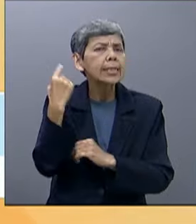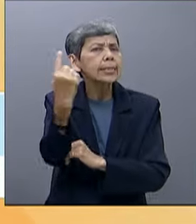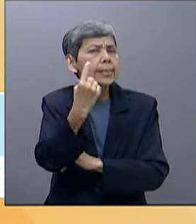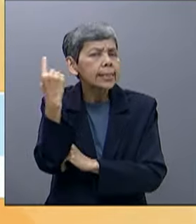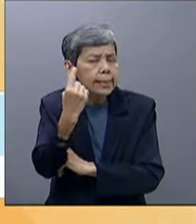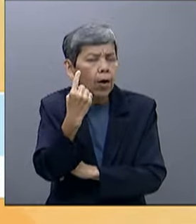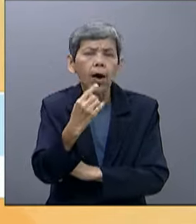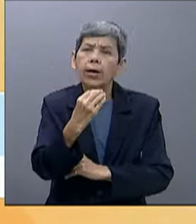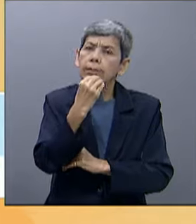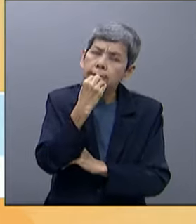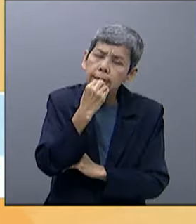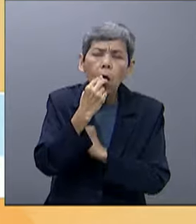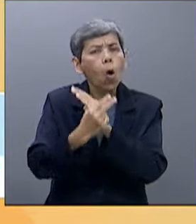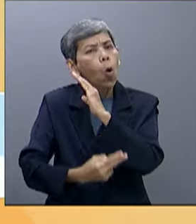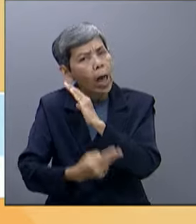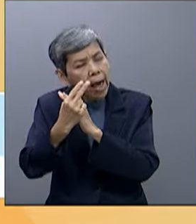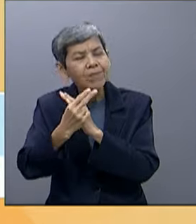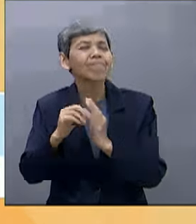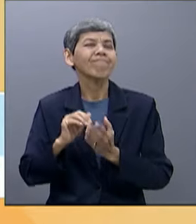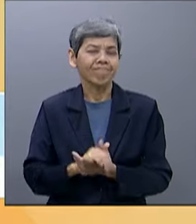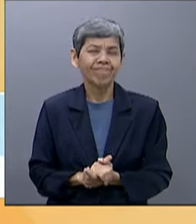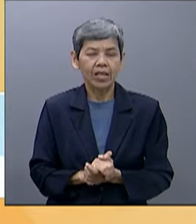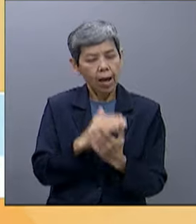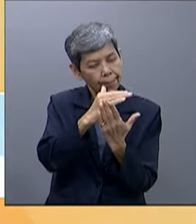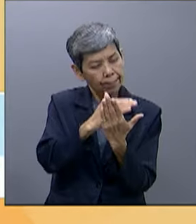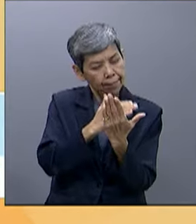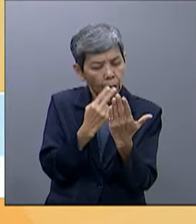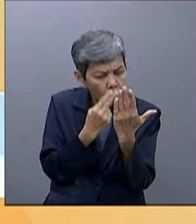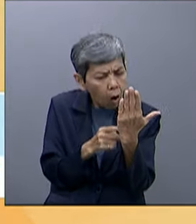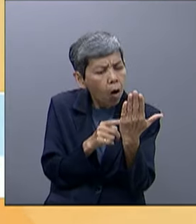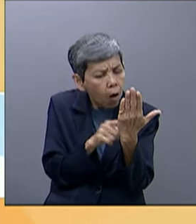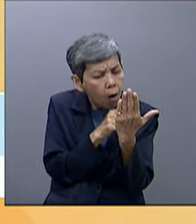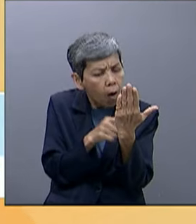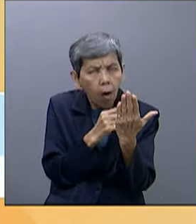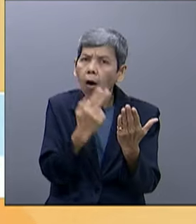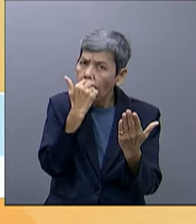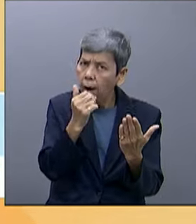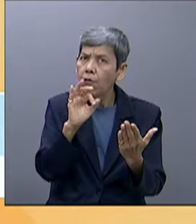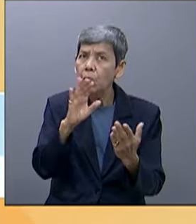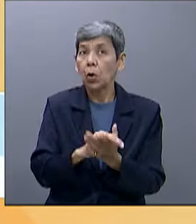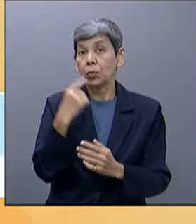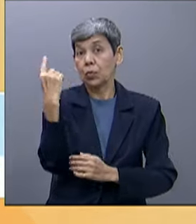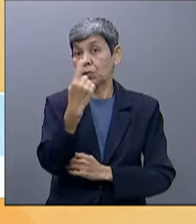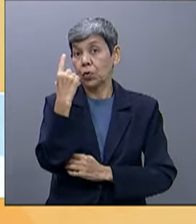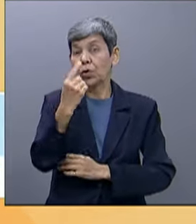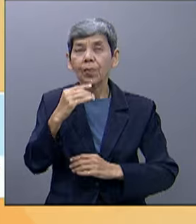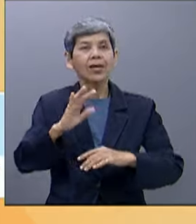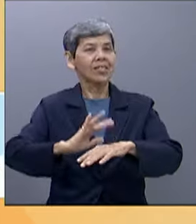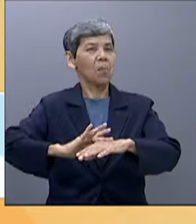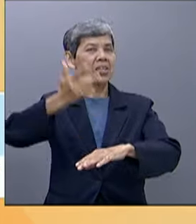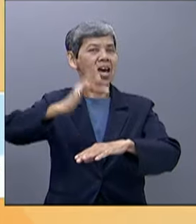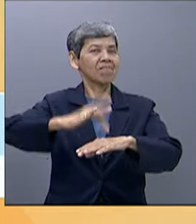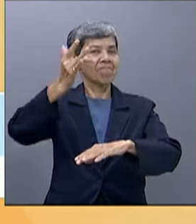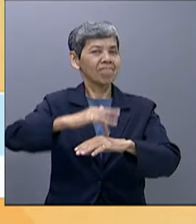วร้านอาหารโรงแรมต่างๆบริการค่ะ ก็คือข้อมูลครบเลยนะ ข้อมูลครบค่ะครบ มาที่นี่ได้ท่องเที่ยวในเรื่องของธรรมชาติได้อย่างเต็ม